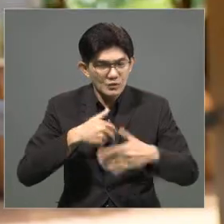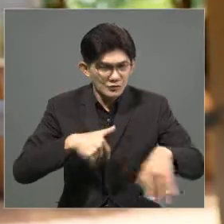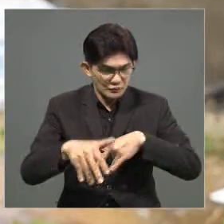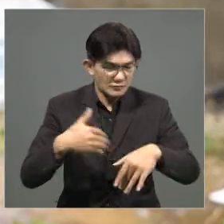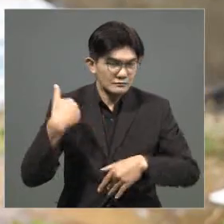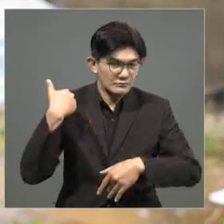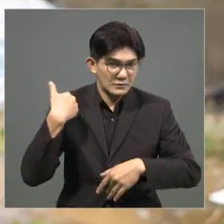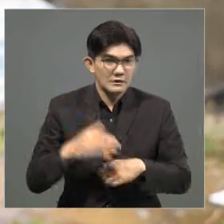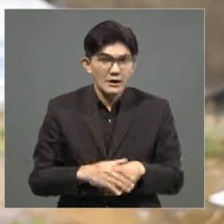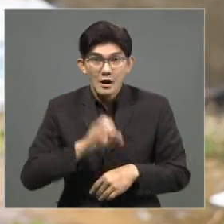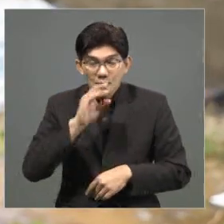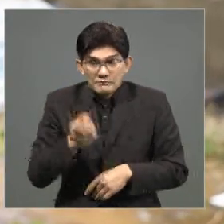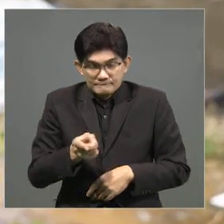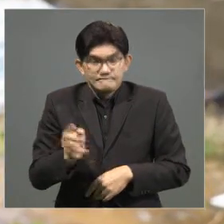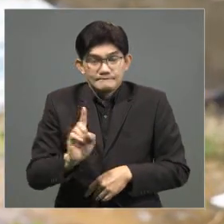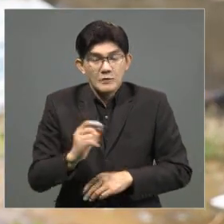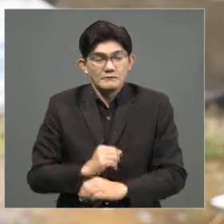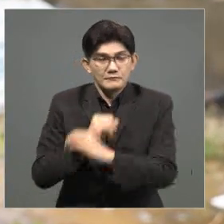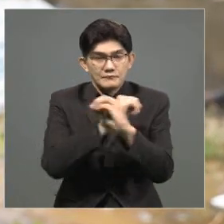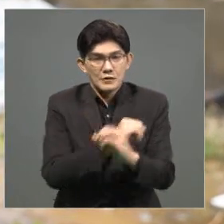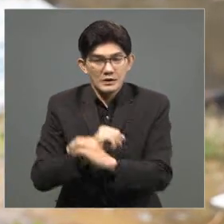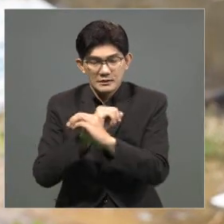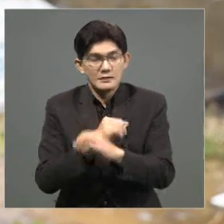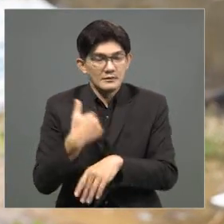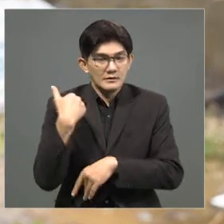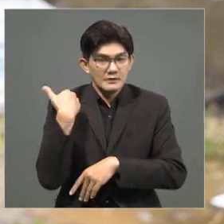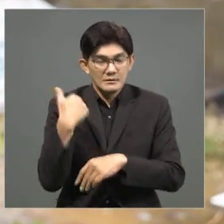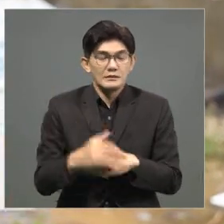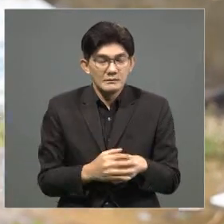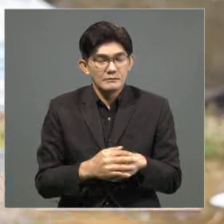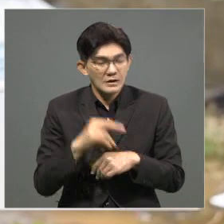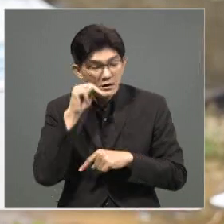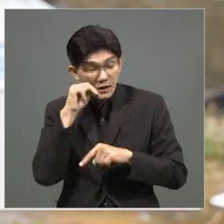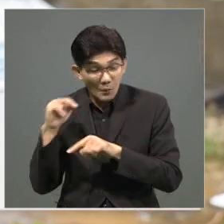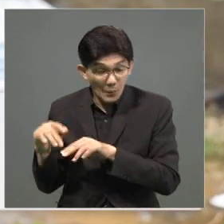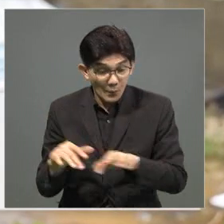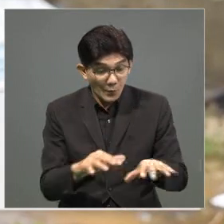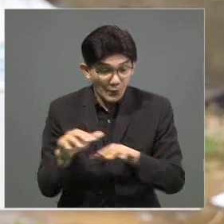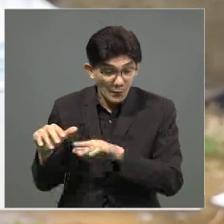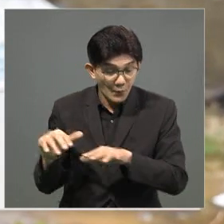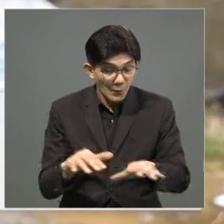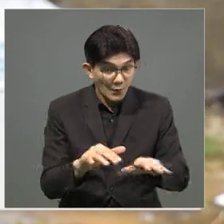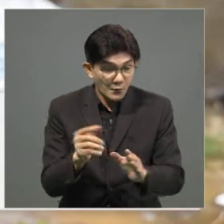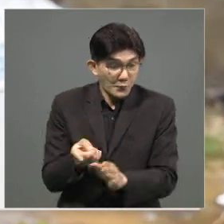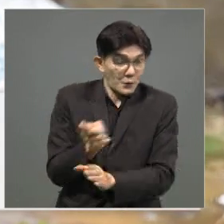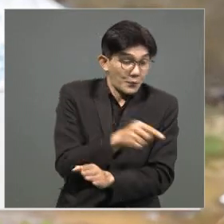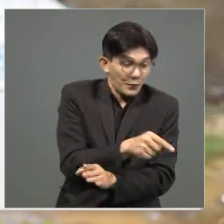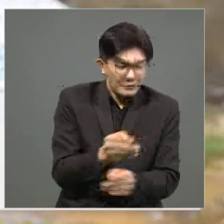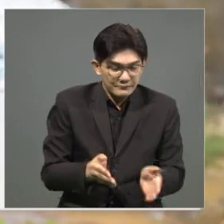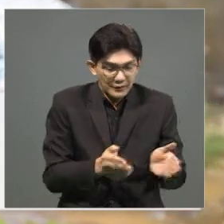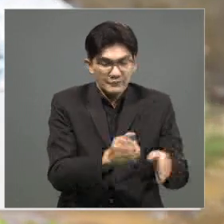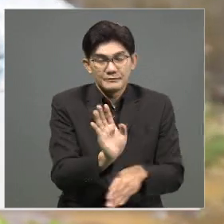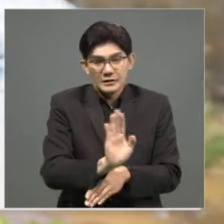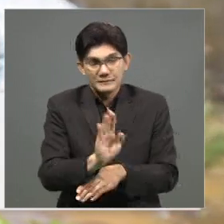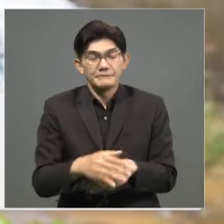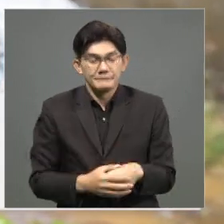มั้งครับ เน้นย้ำเกี่ยวกับการป้องกันนะครับเพื่อที่จะไม่ให้น้ำไหลข้ามนะครับบริเวณถนนเ